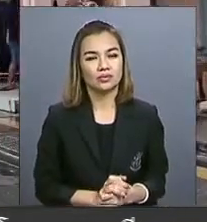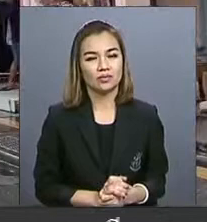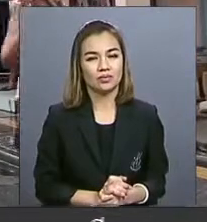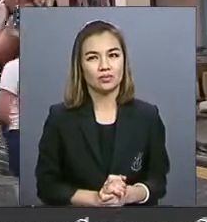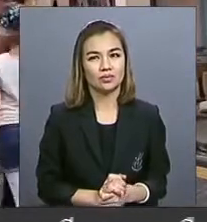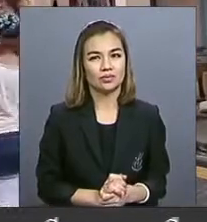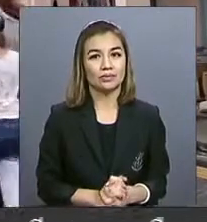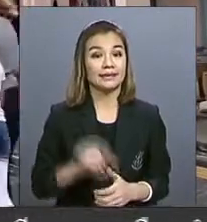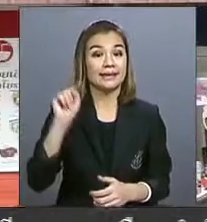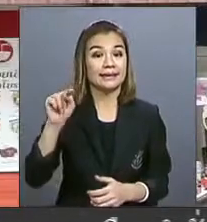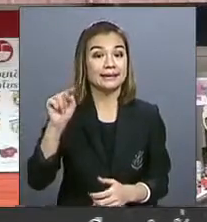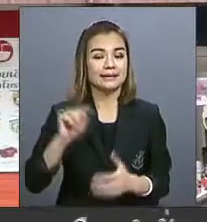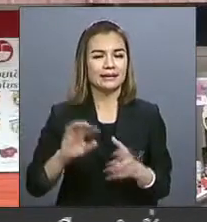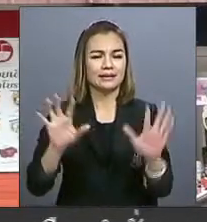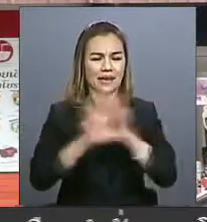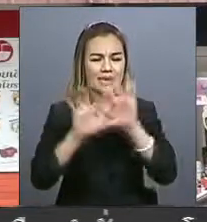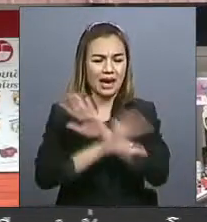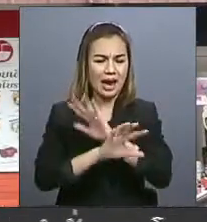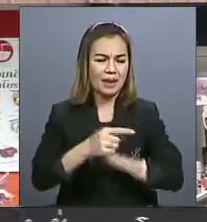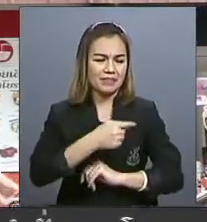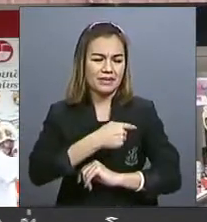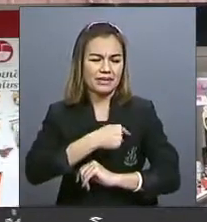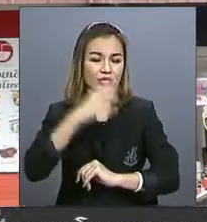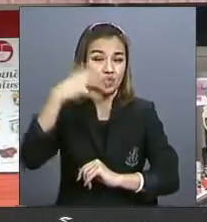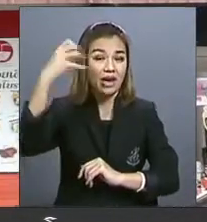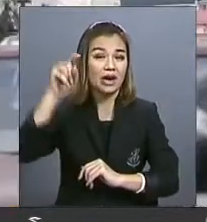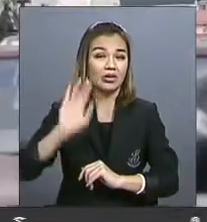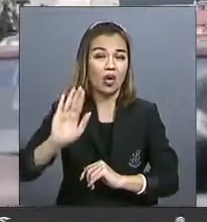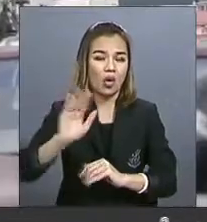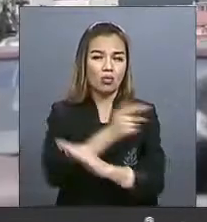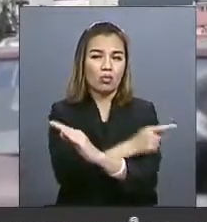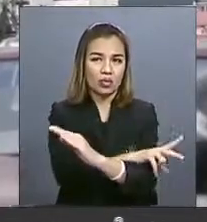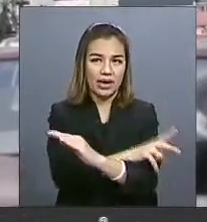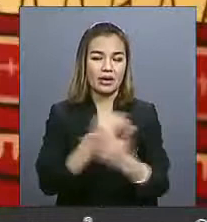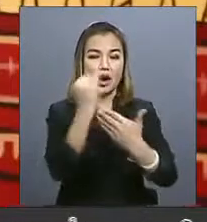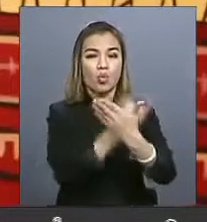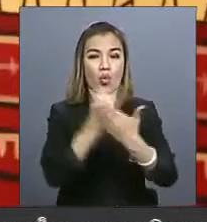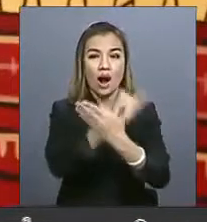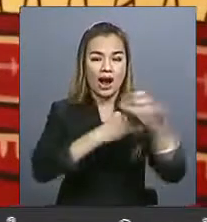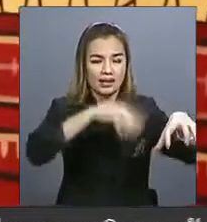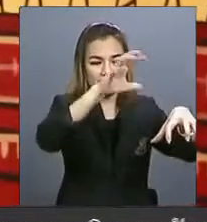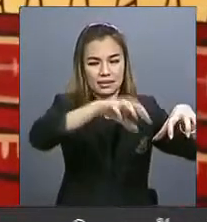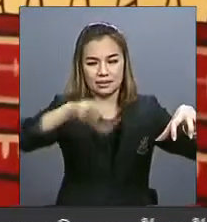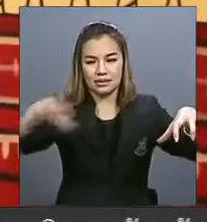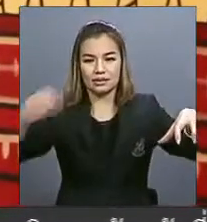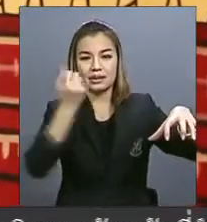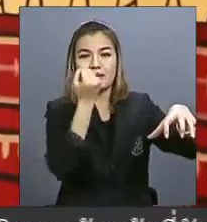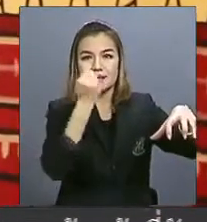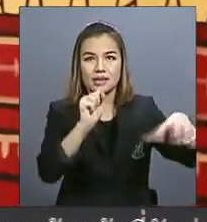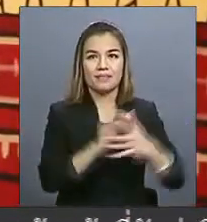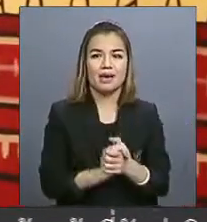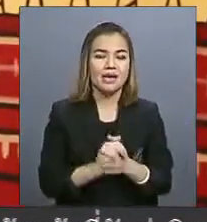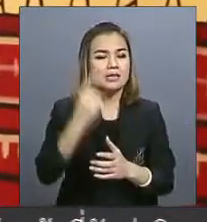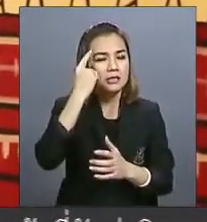โซภูเก็ตในซีซั่น2จะวาดภาพบนฝาผนังตามจุดต่างๆย่านเมืองเก่า10จุดเป็นแนวคิดความเป็นท้อง